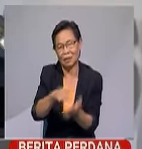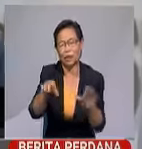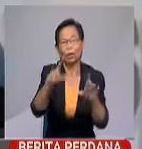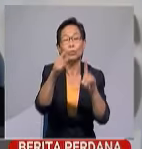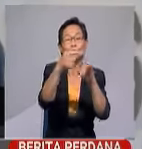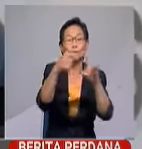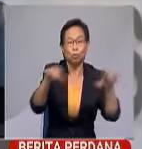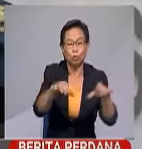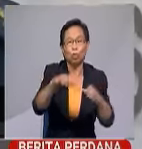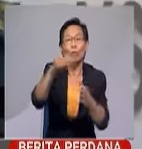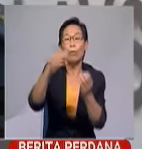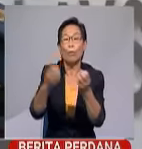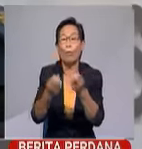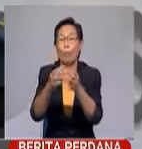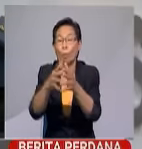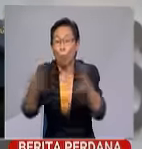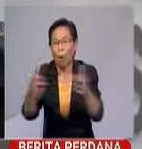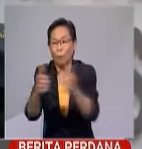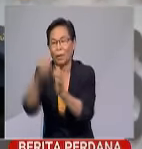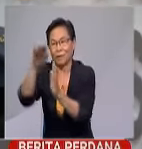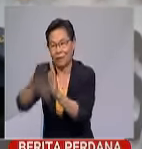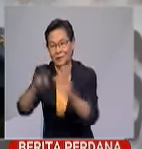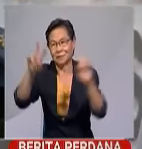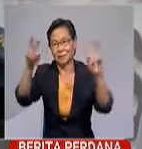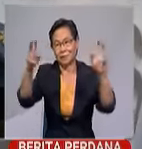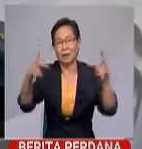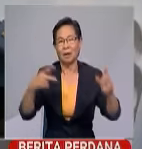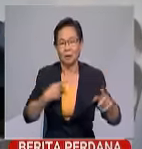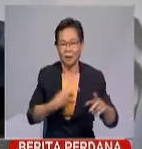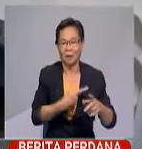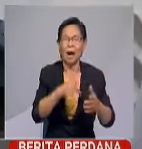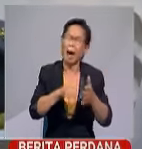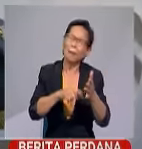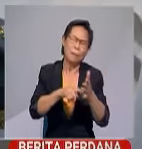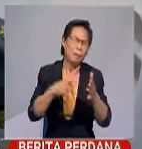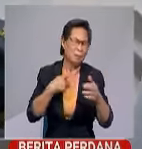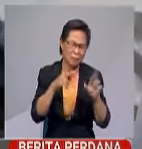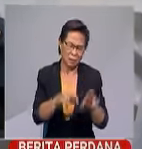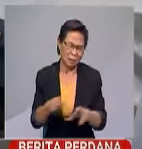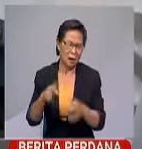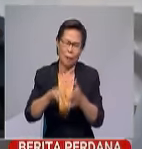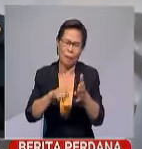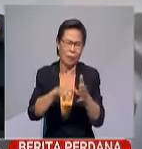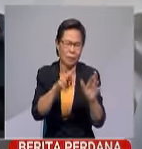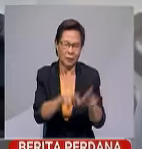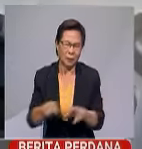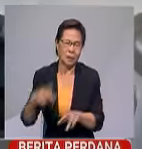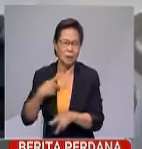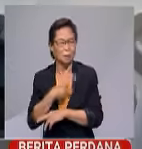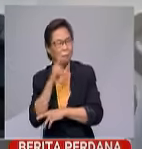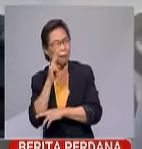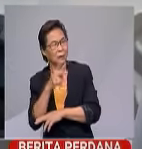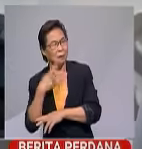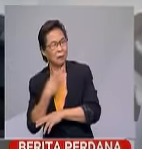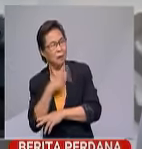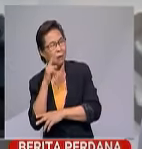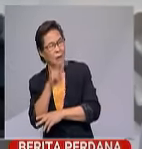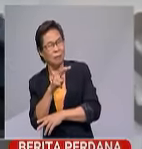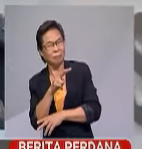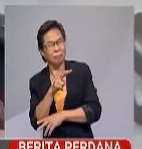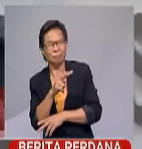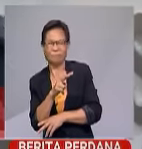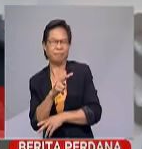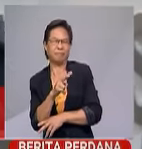Apa-apa kita punya apa? Perancangan pun kan kita melihat ketumbukan yang adil lah,